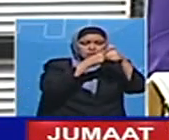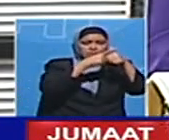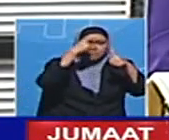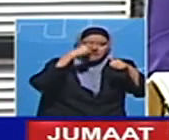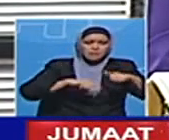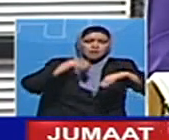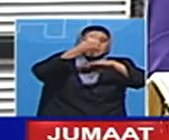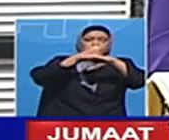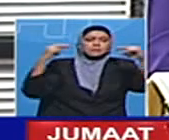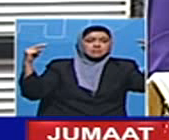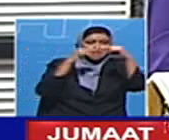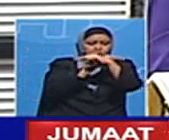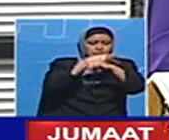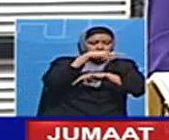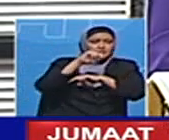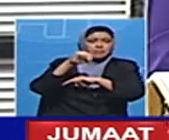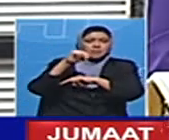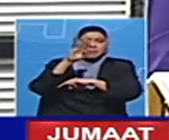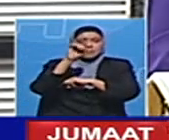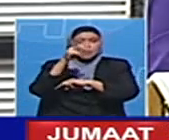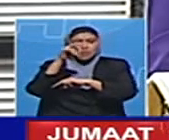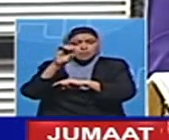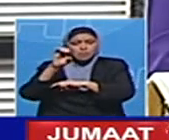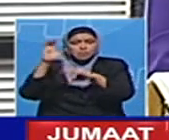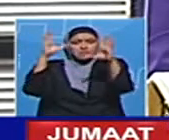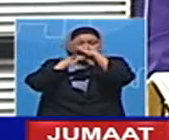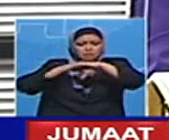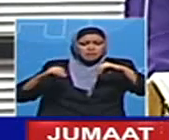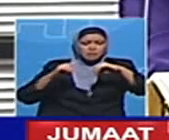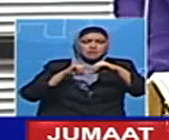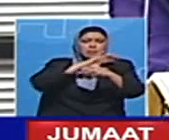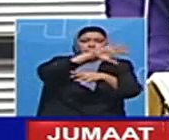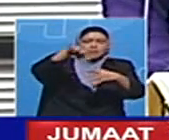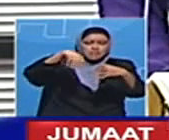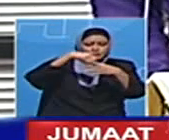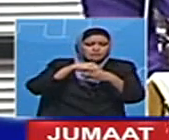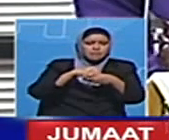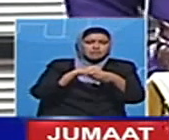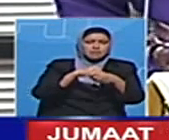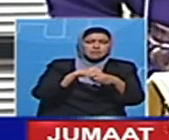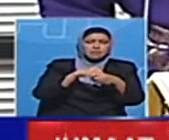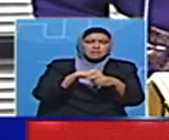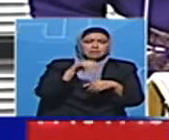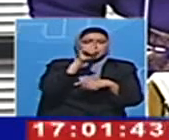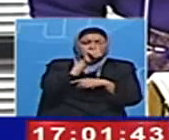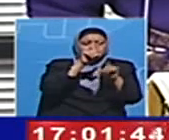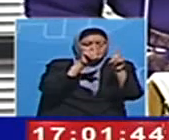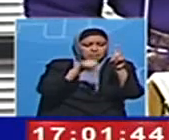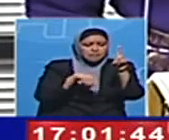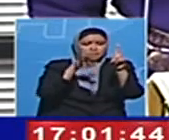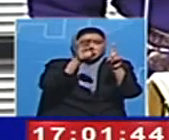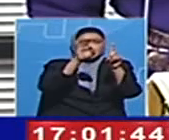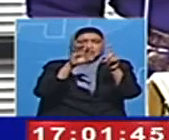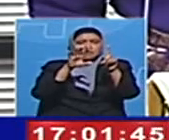lebuh Raya pen Borneo Sarawak yang meliputi jajaran sepanjang 1090 KM dijangka siap